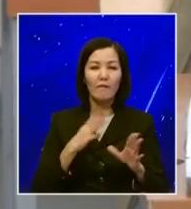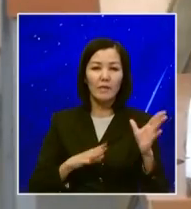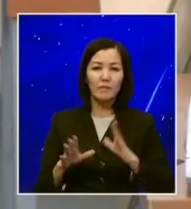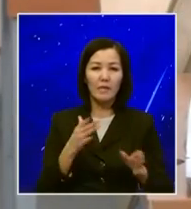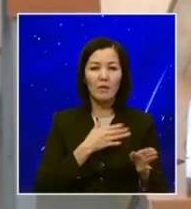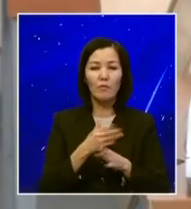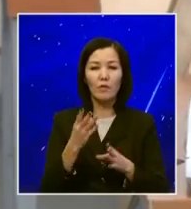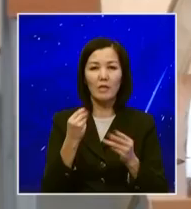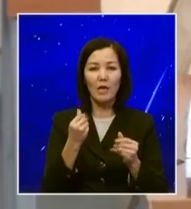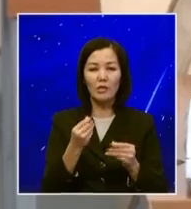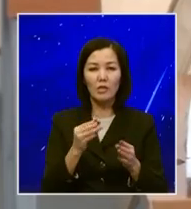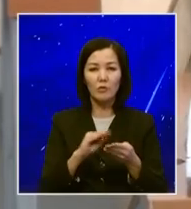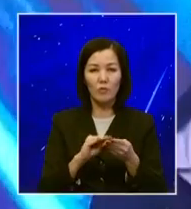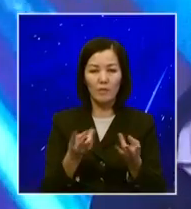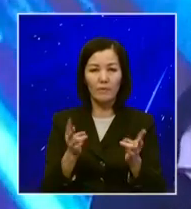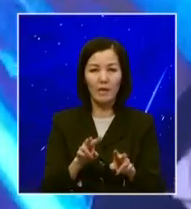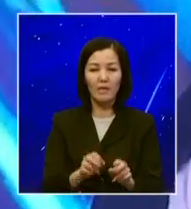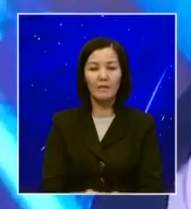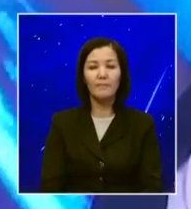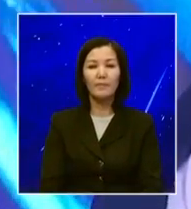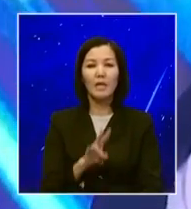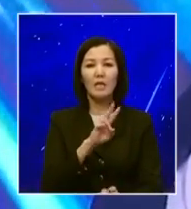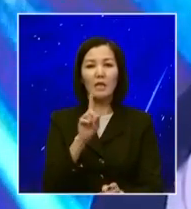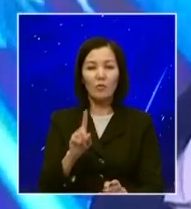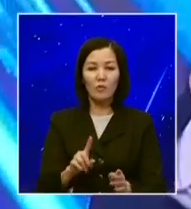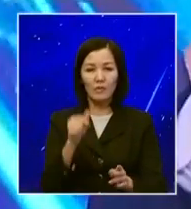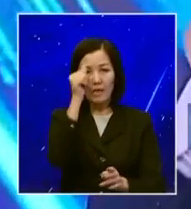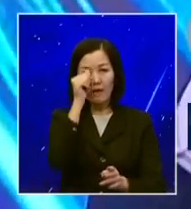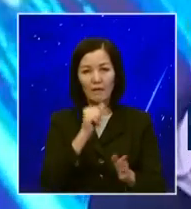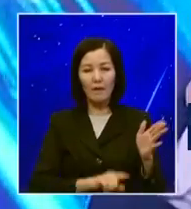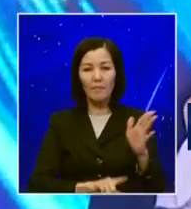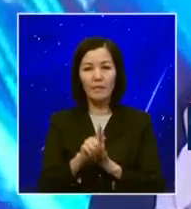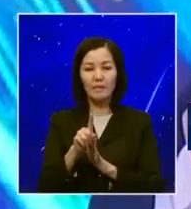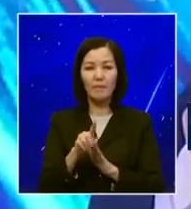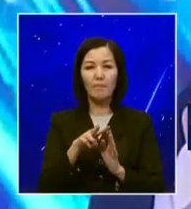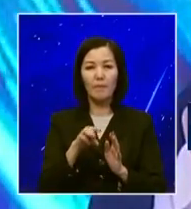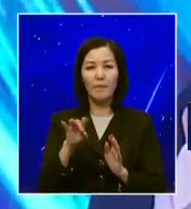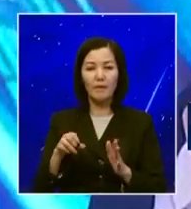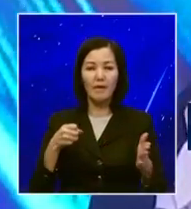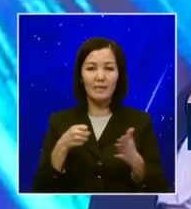бөлінетін қаражат сол күйінде қалады. Наурыз айынан бастап мамыр айына дейін